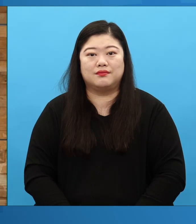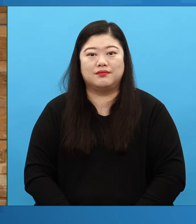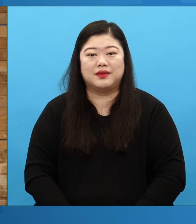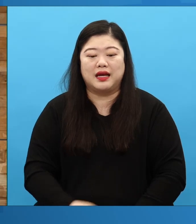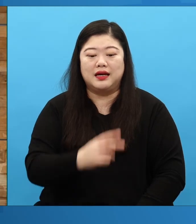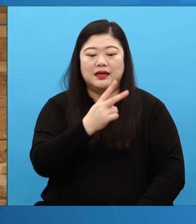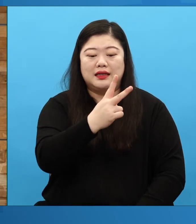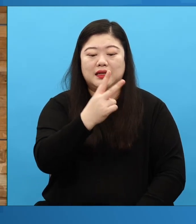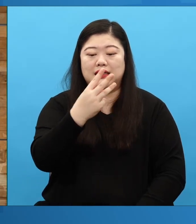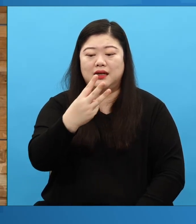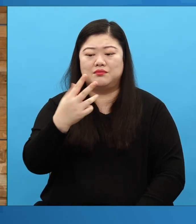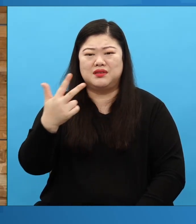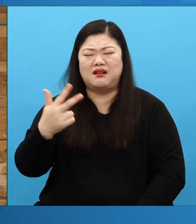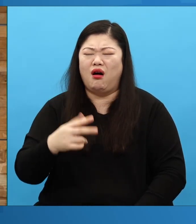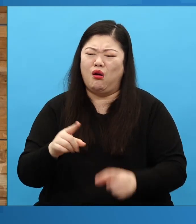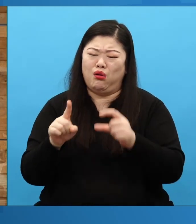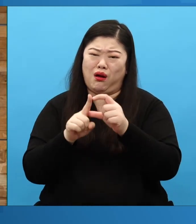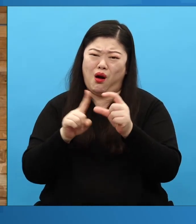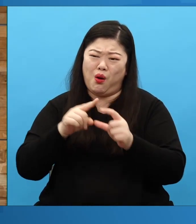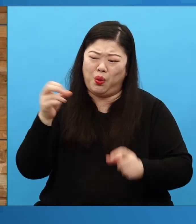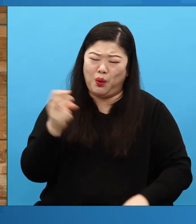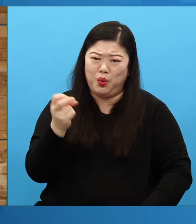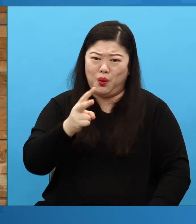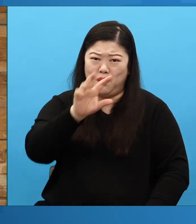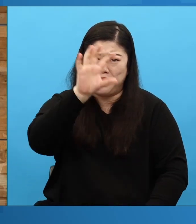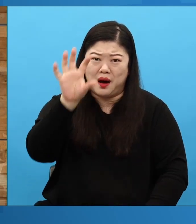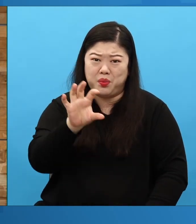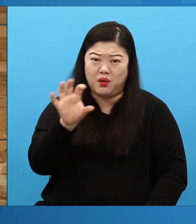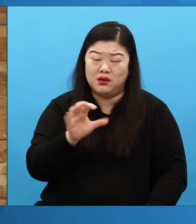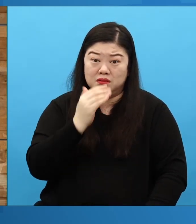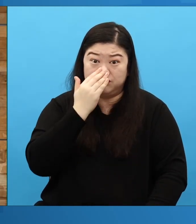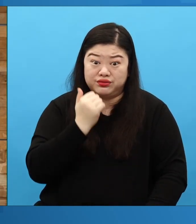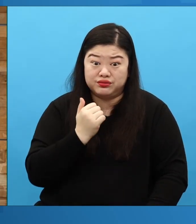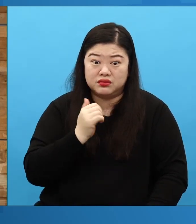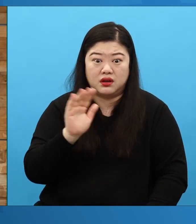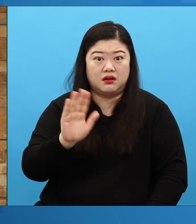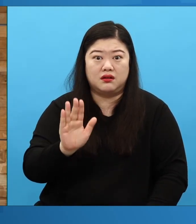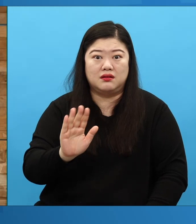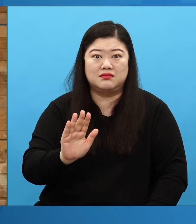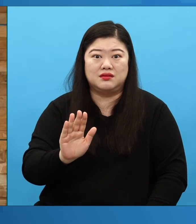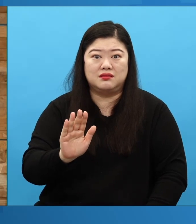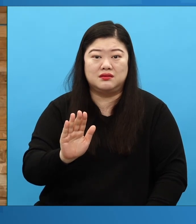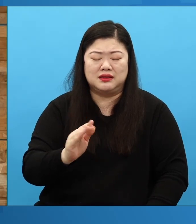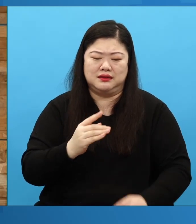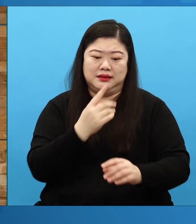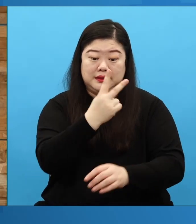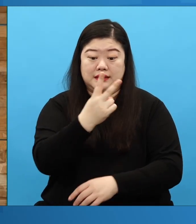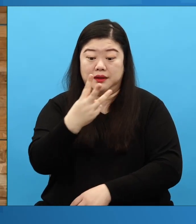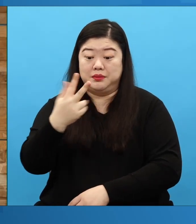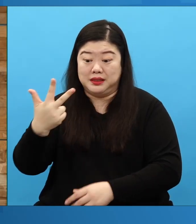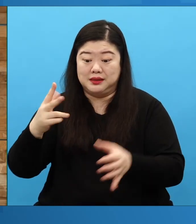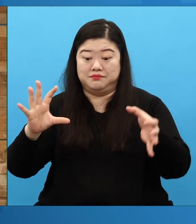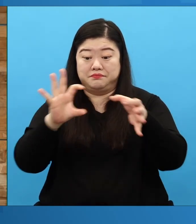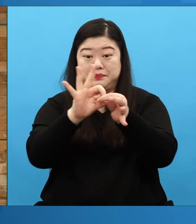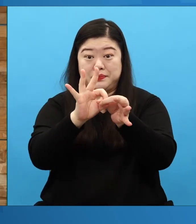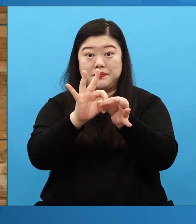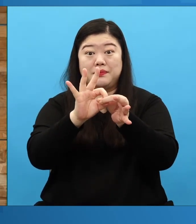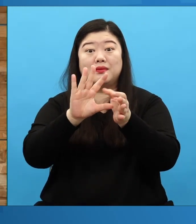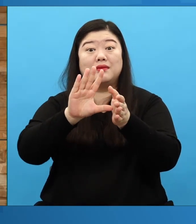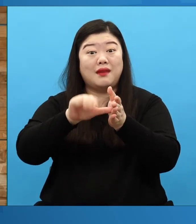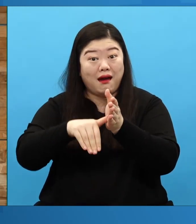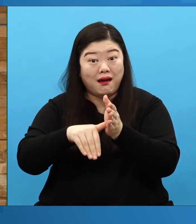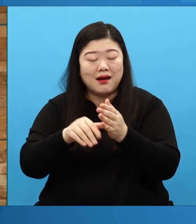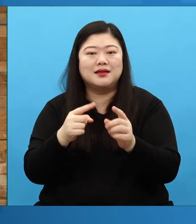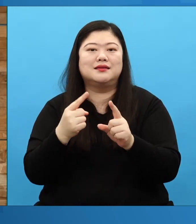있는 답은 이겁니다. And then we cannot only think about the words that we know. The words that we have to really align with 237 is healing. 그리고